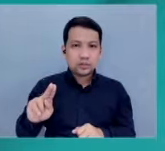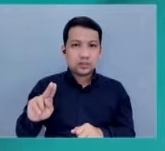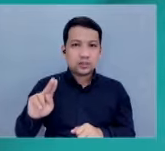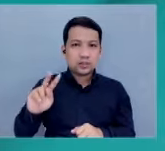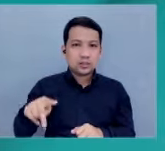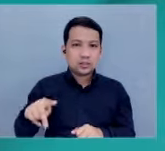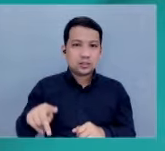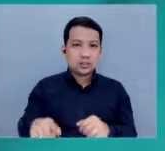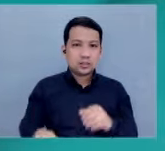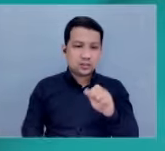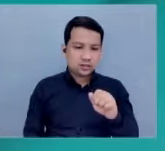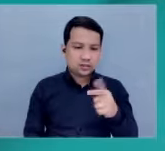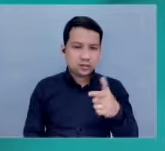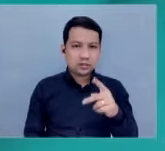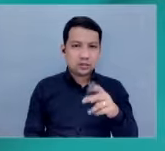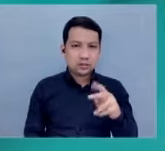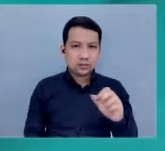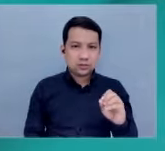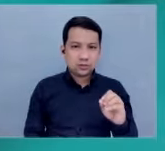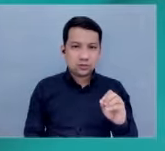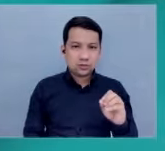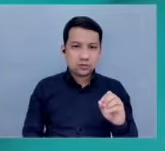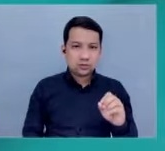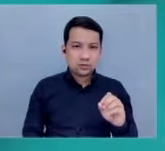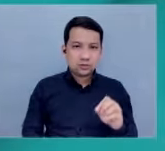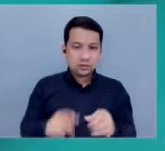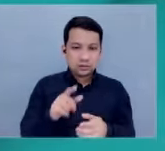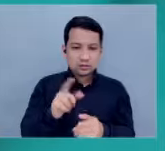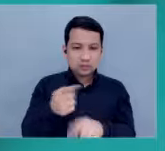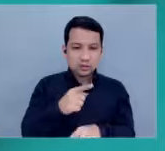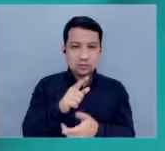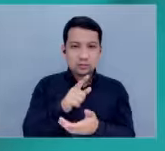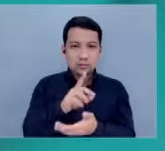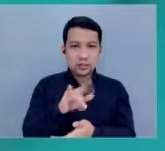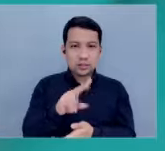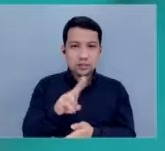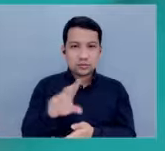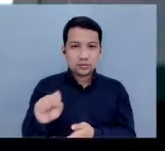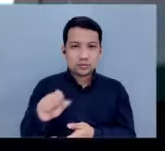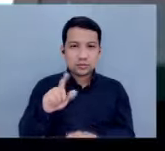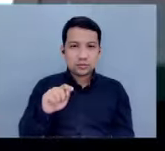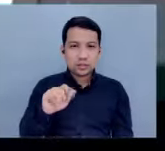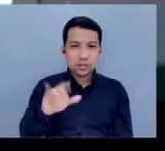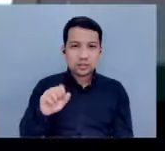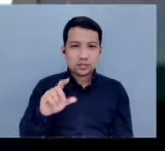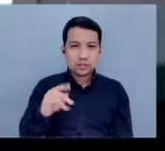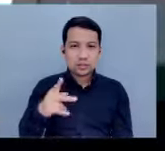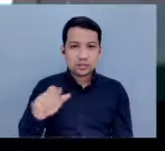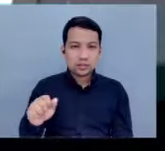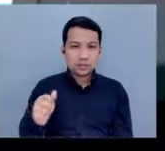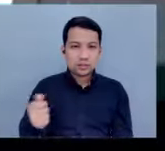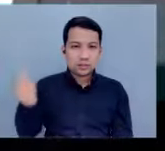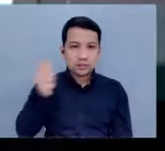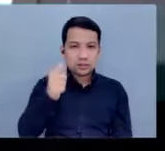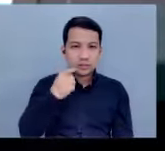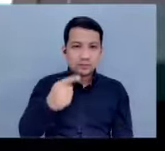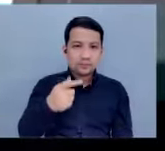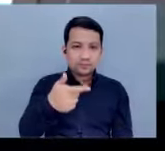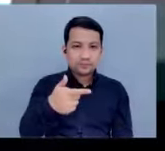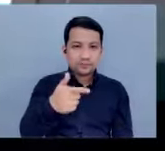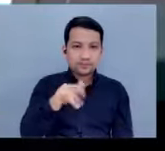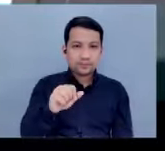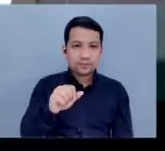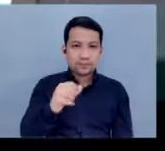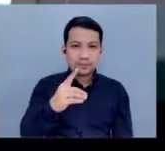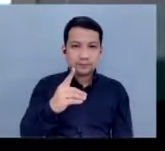si Angel Canino at teammate sa Lasal na si Thea Gagate. Pangungunahan sila ng kapitanang si Gia De Guzman na